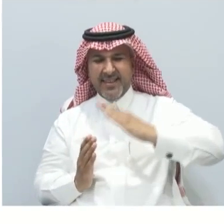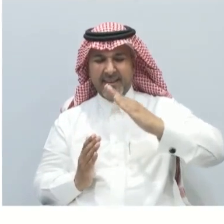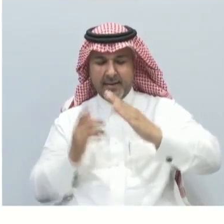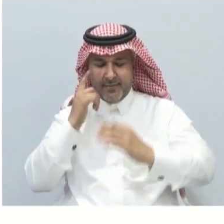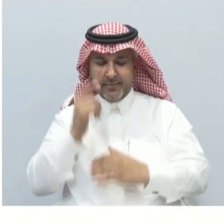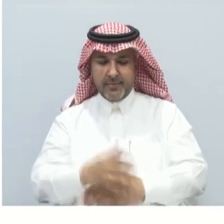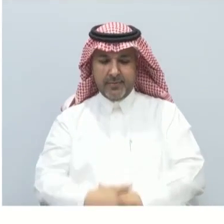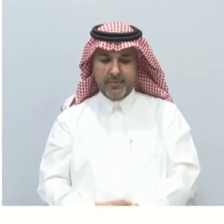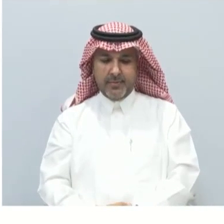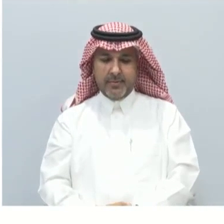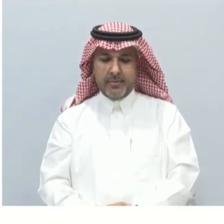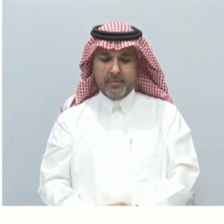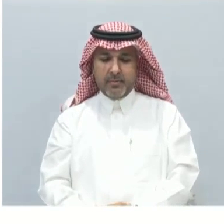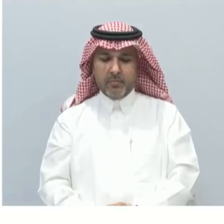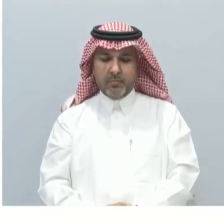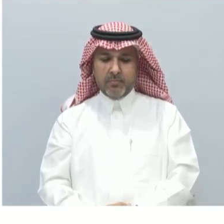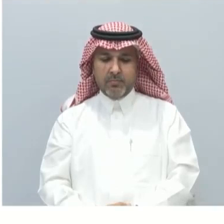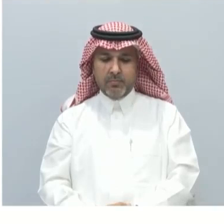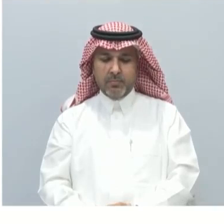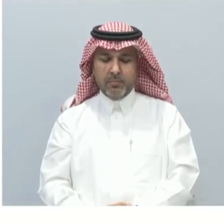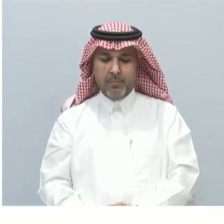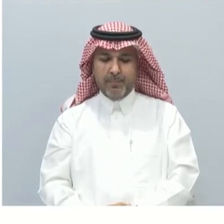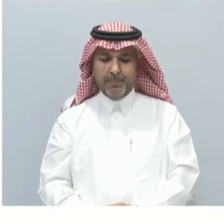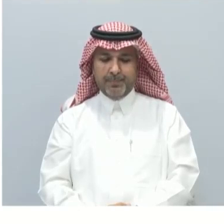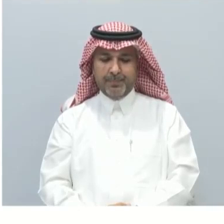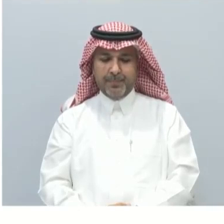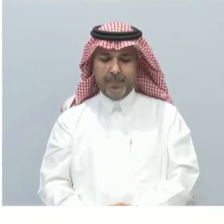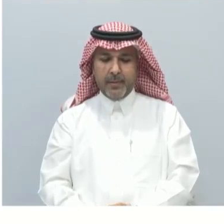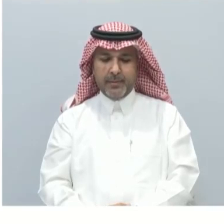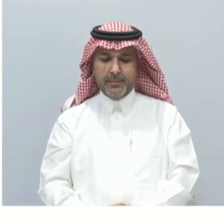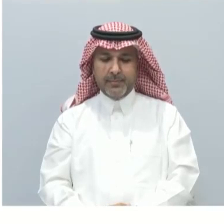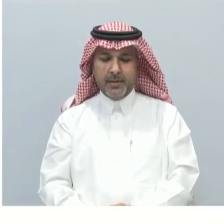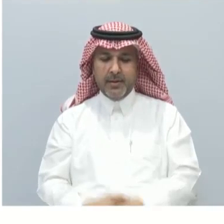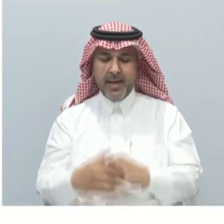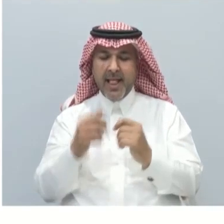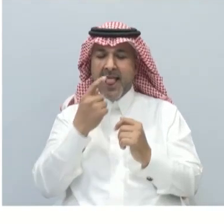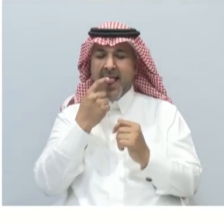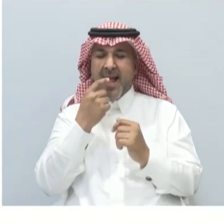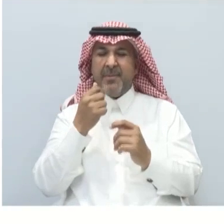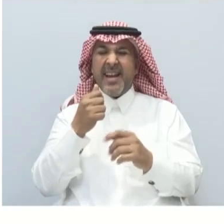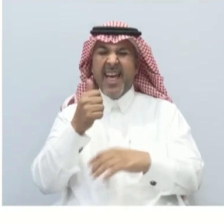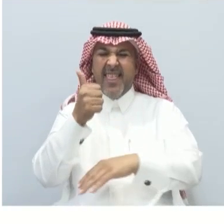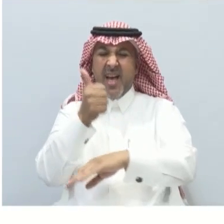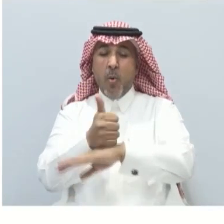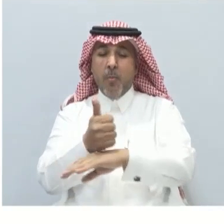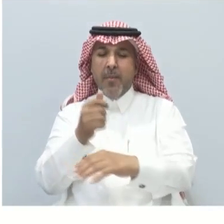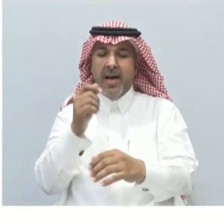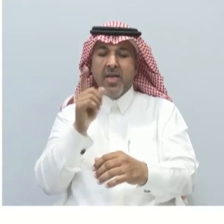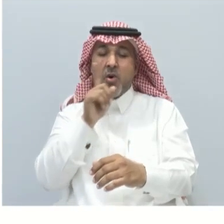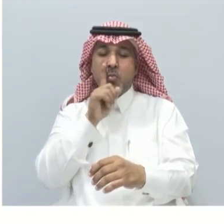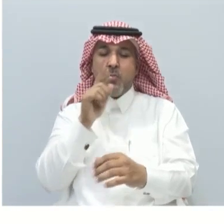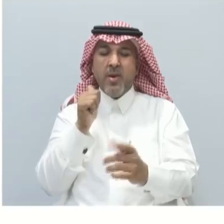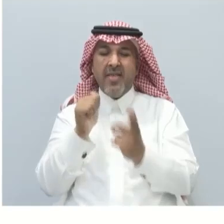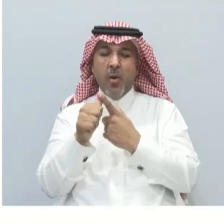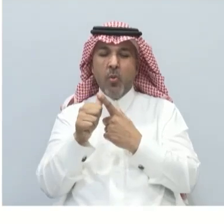لاحظ معي دائما الانسحاب الراسي ياثر لك على حاجتين يؤثر لك على حاجتين الحاجه